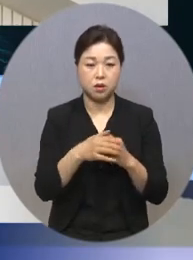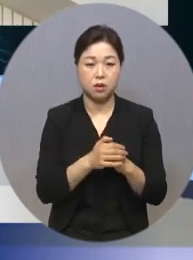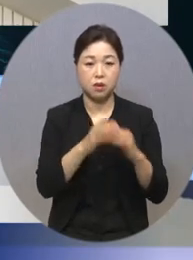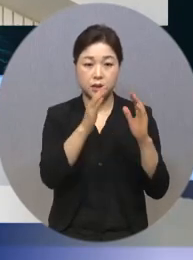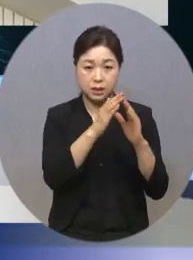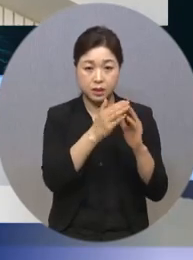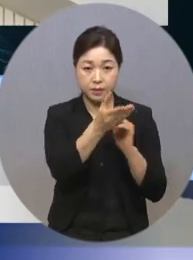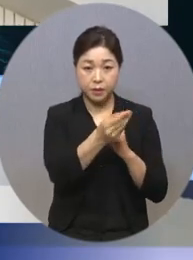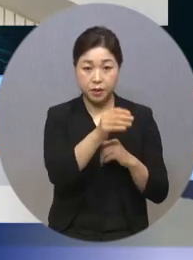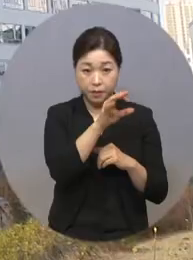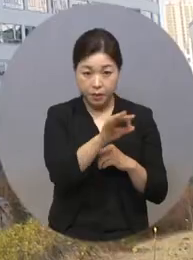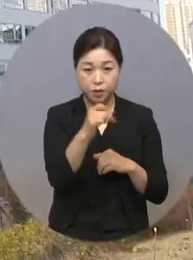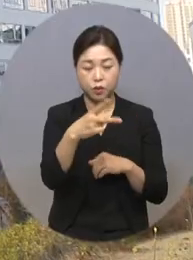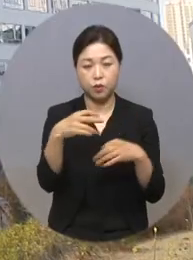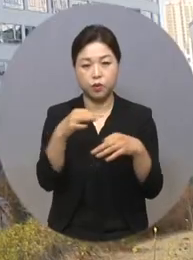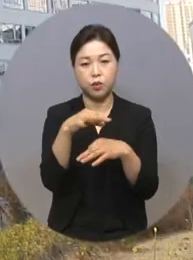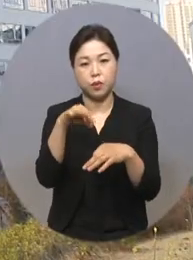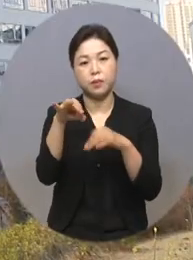나섭니다.